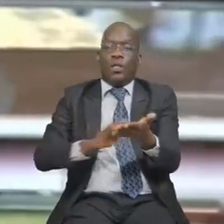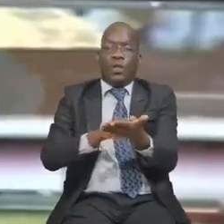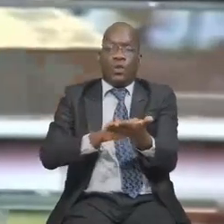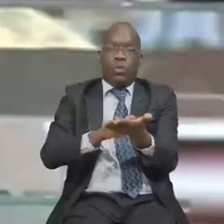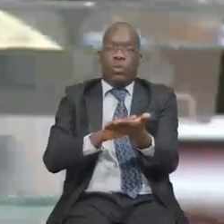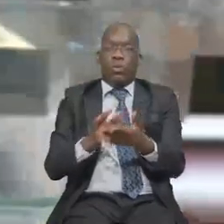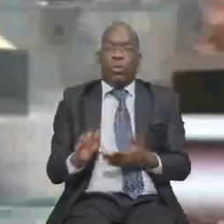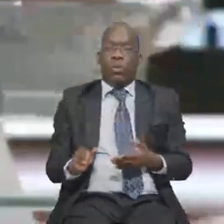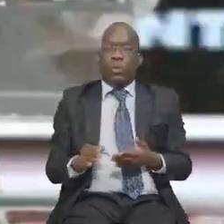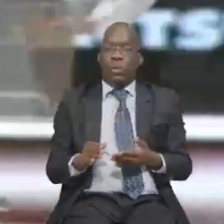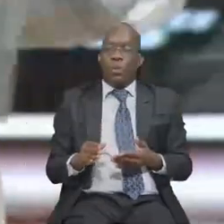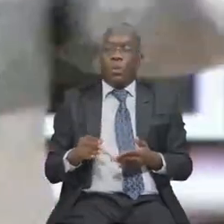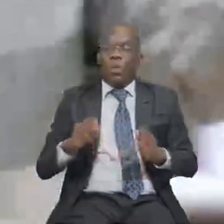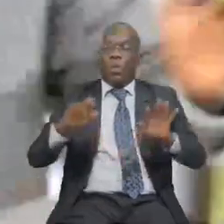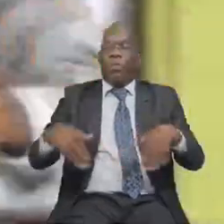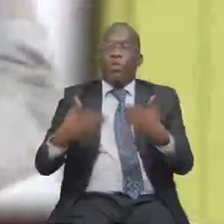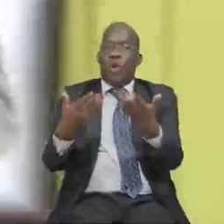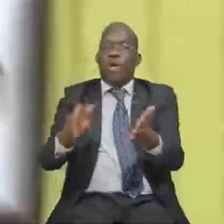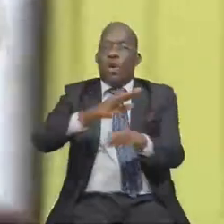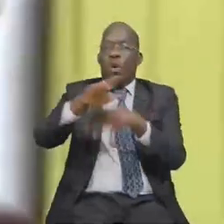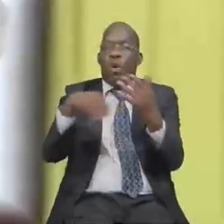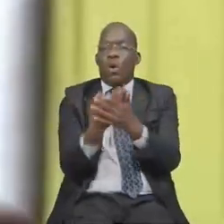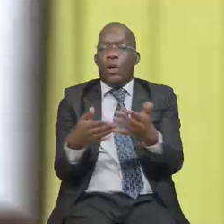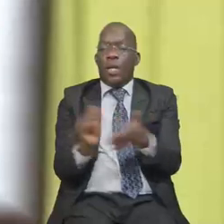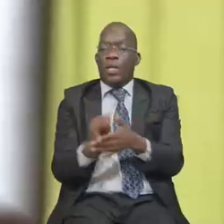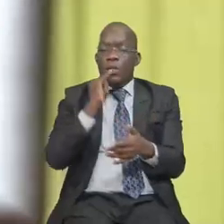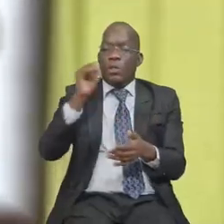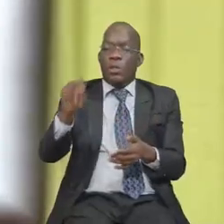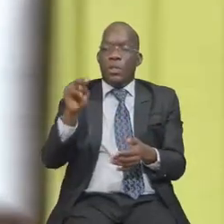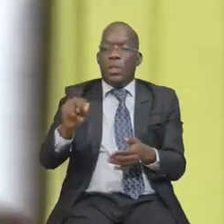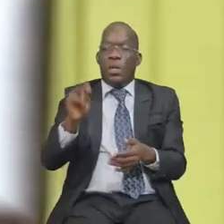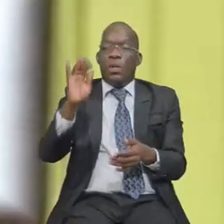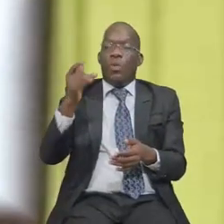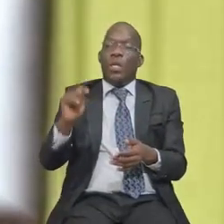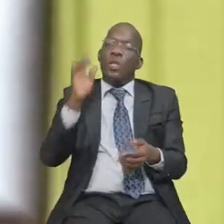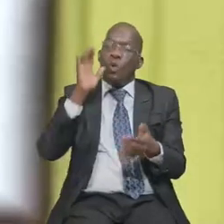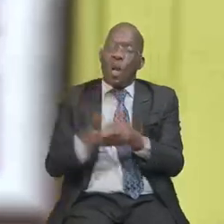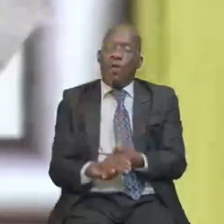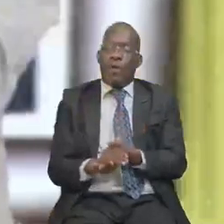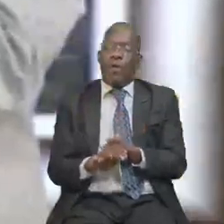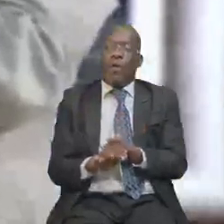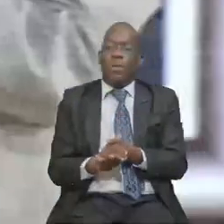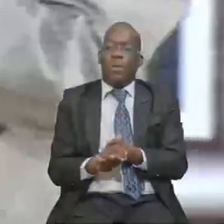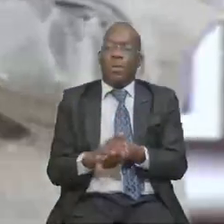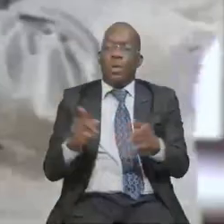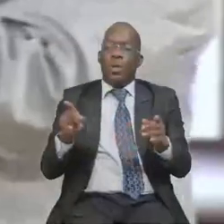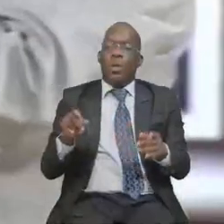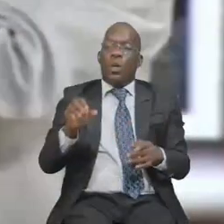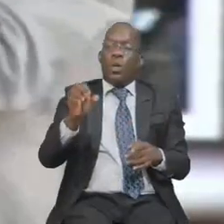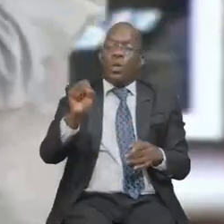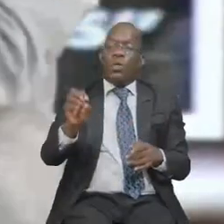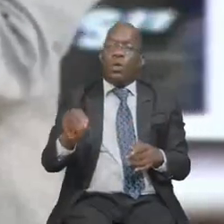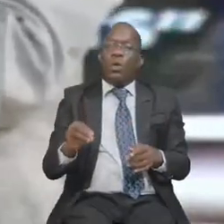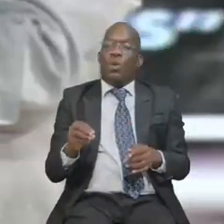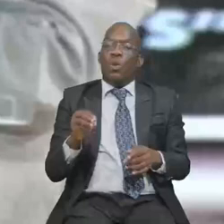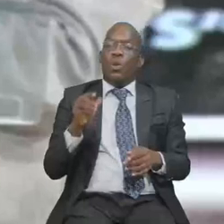Pourvois toutes les choses qui sont nécessaires pour cette épouse. Afin qu'elle sache